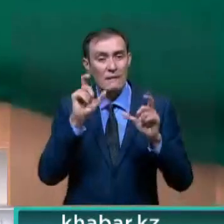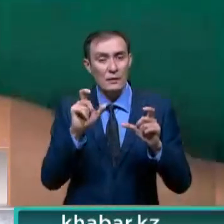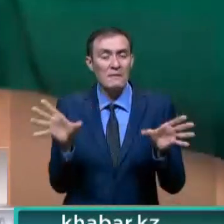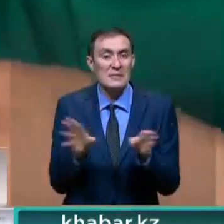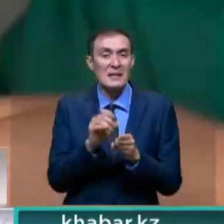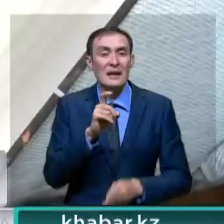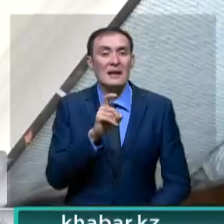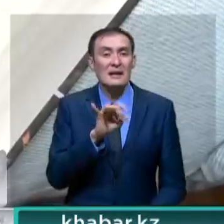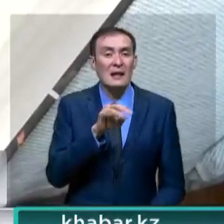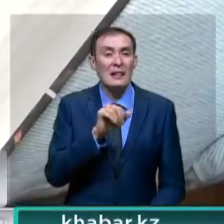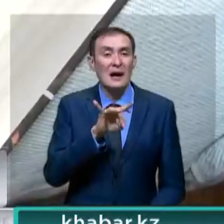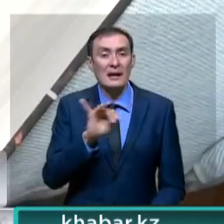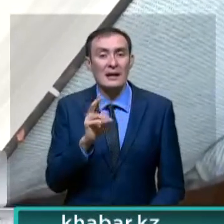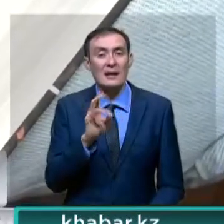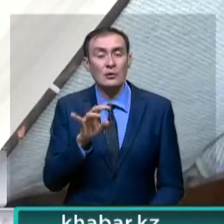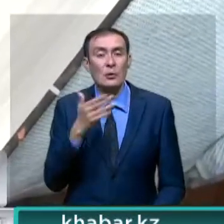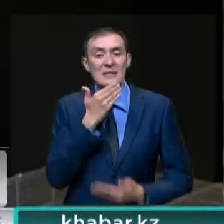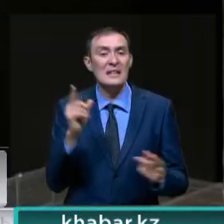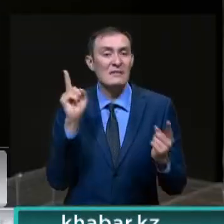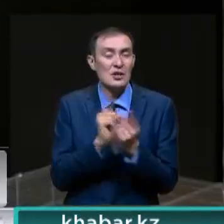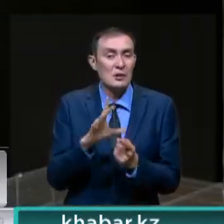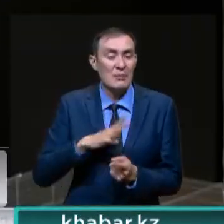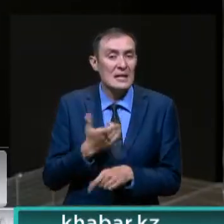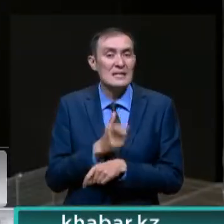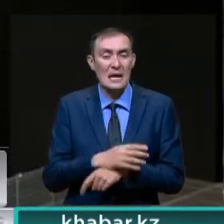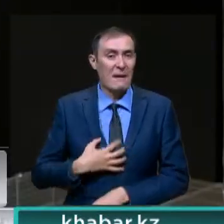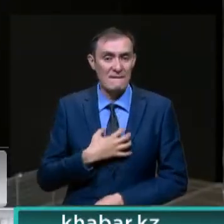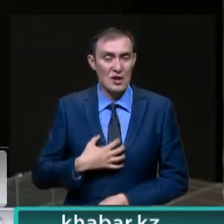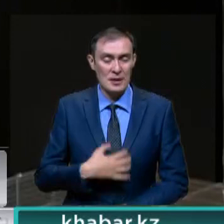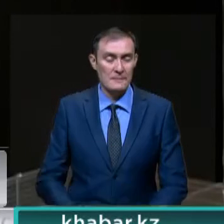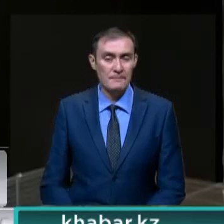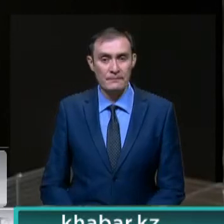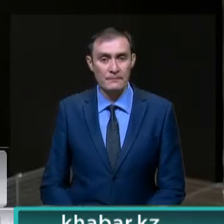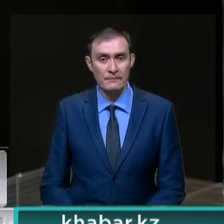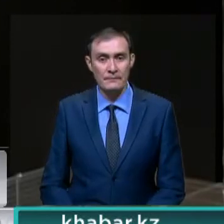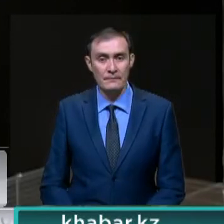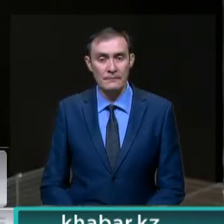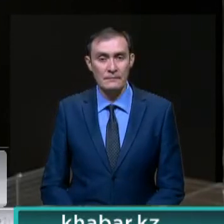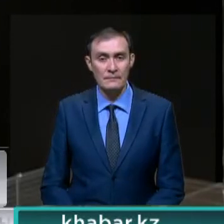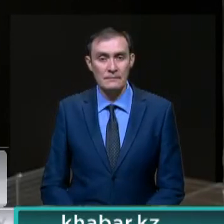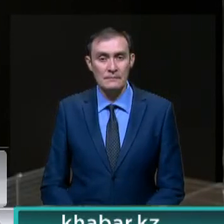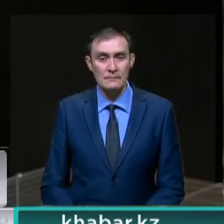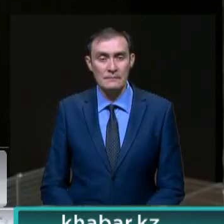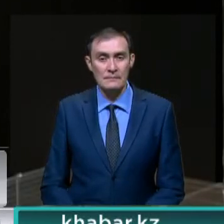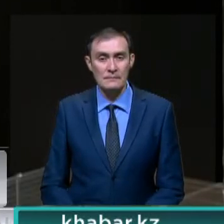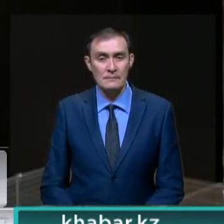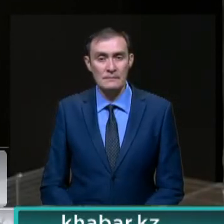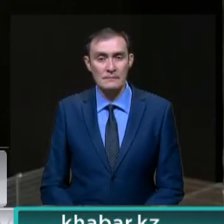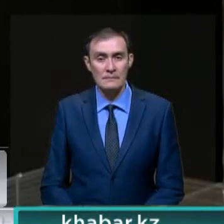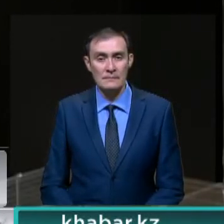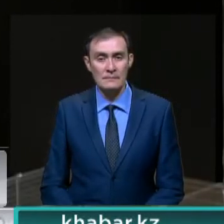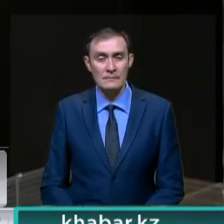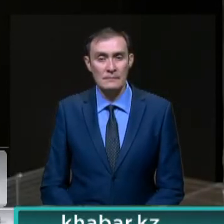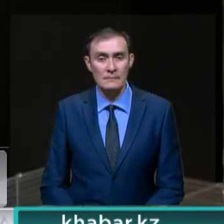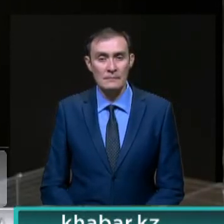Хиллари Клинтон. Но последняя встреча для мальчика стала самой важной. Ты себя чувствуешь каким-то супергероем?